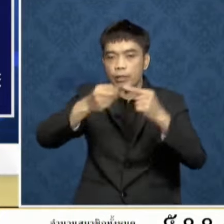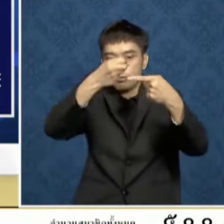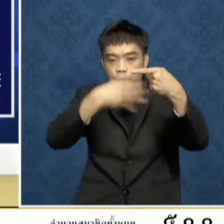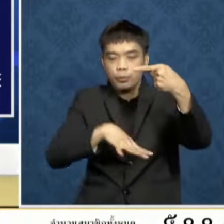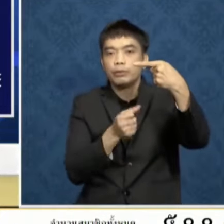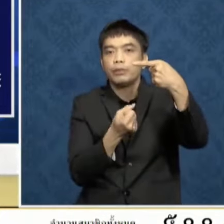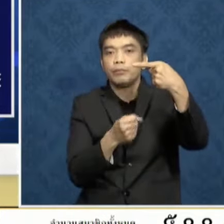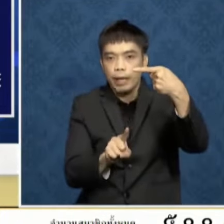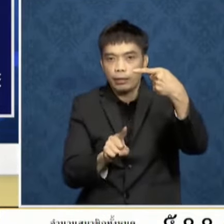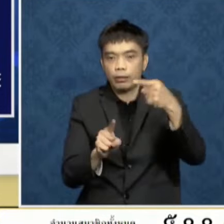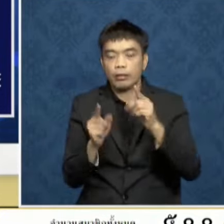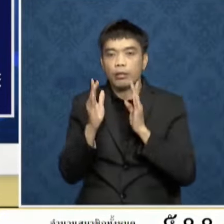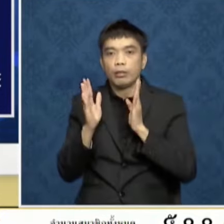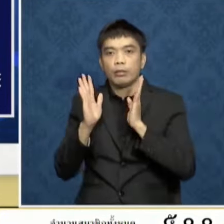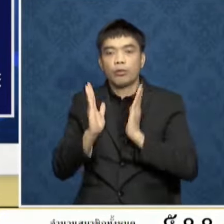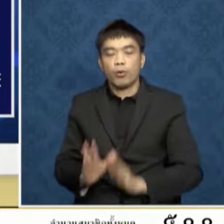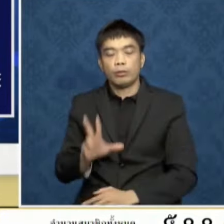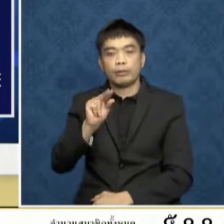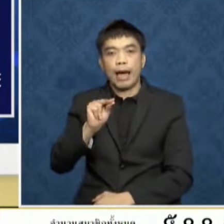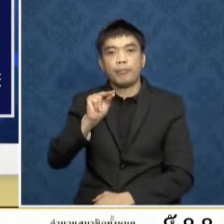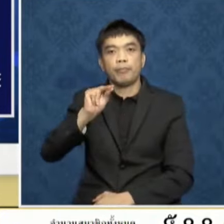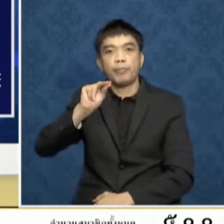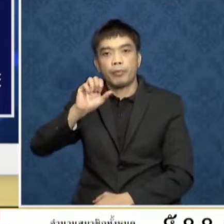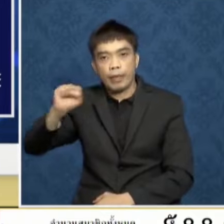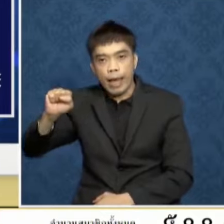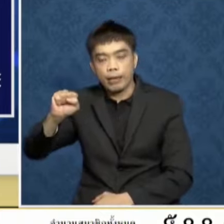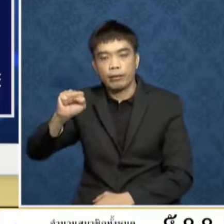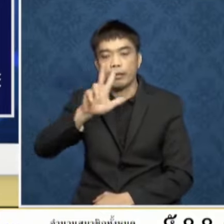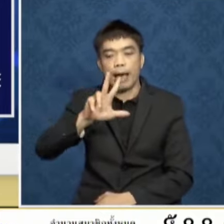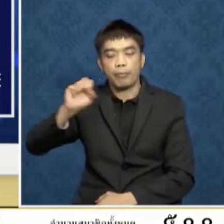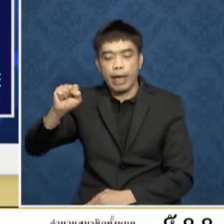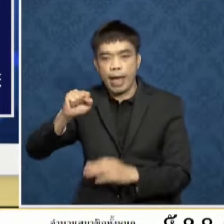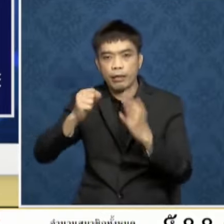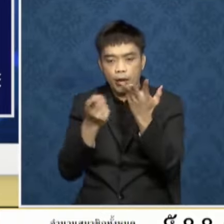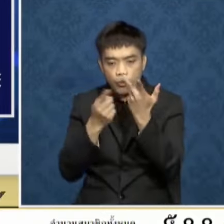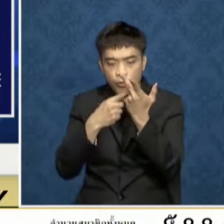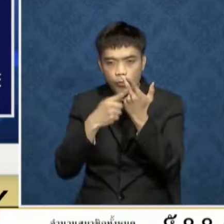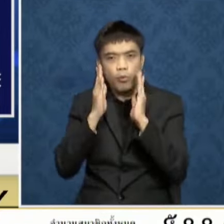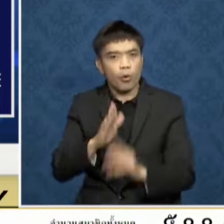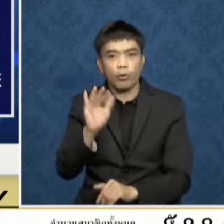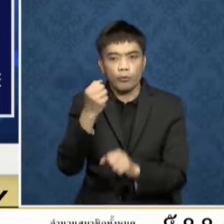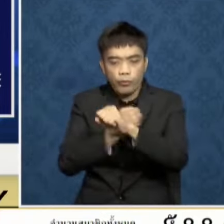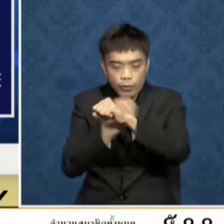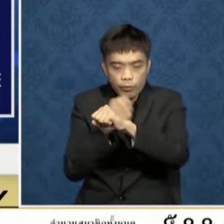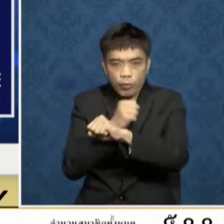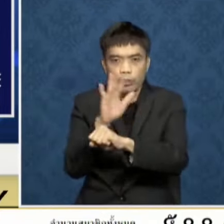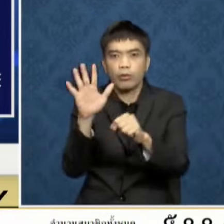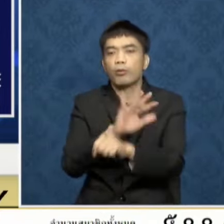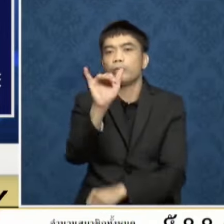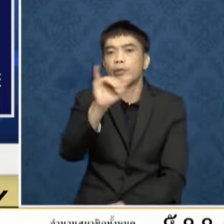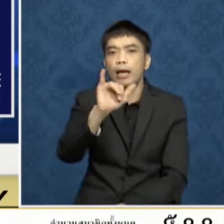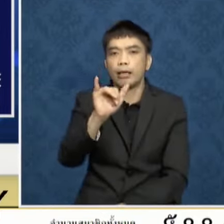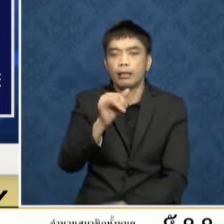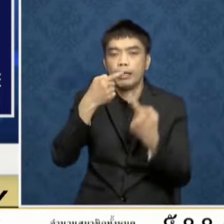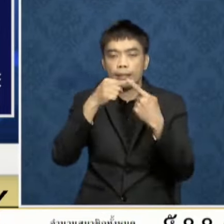300,000คนค่ะทั้ง 11ทักษะเนี่ยที่โชว์บนสไลด์นะคะ 11ทักษะเนี่ยนับยังไงก็ไม่ถึง 300,000คนค่ะแต่จะเน้นหนักไปทางด้าน